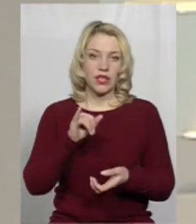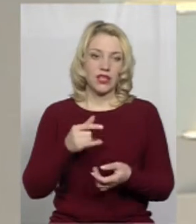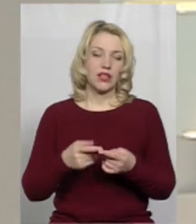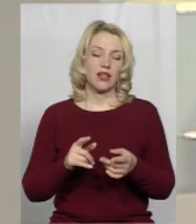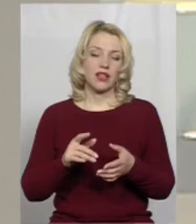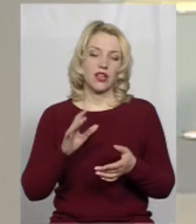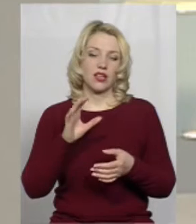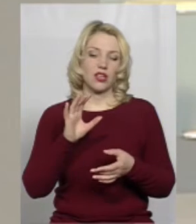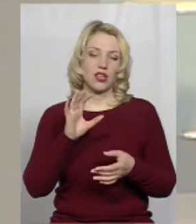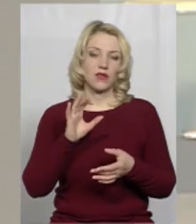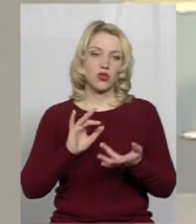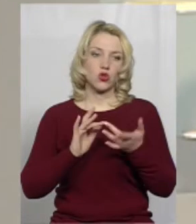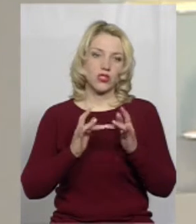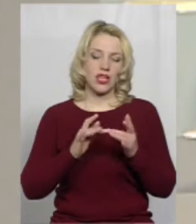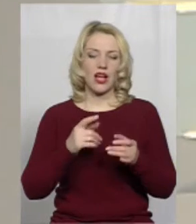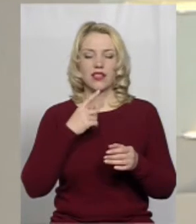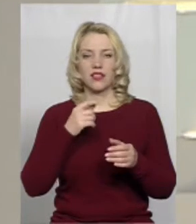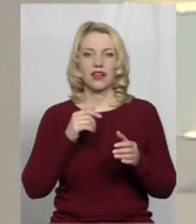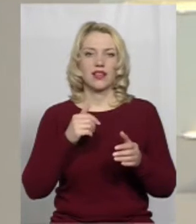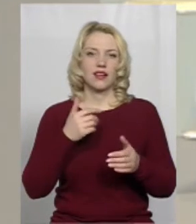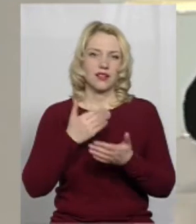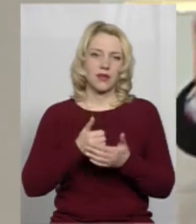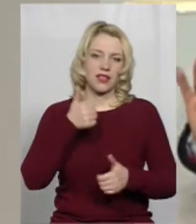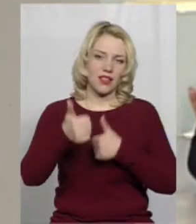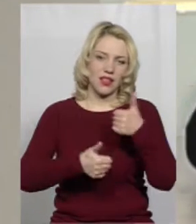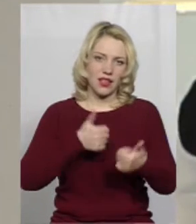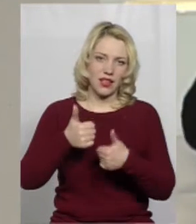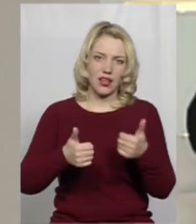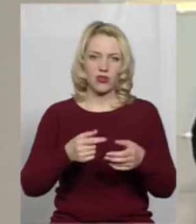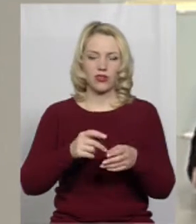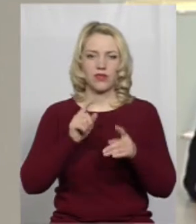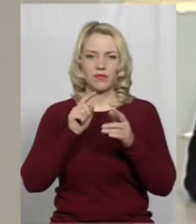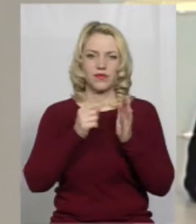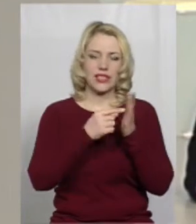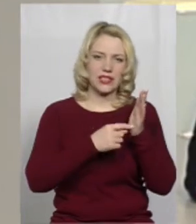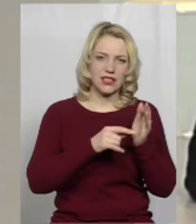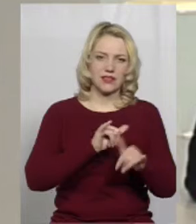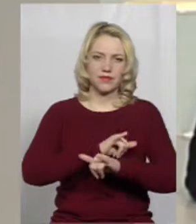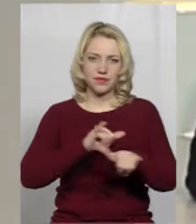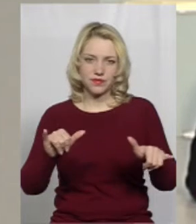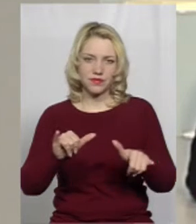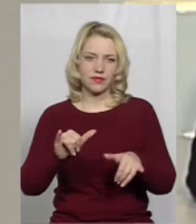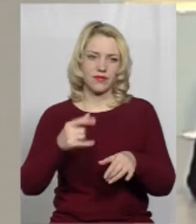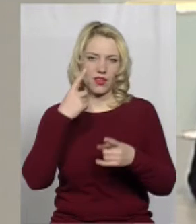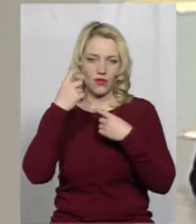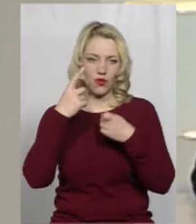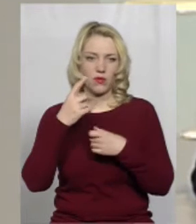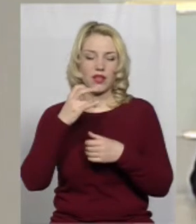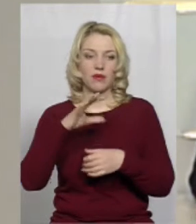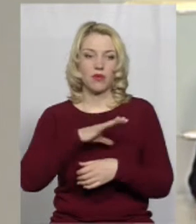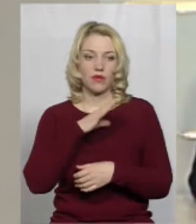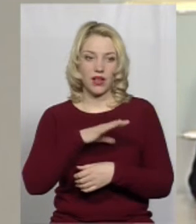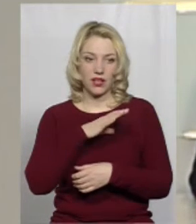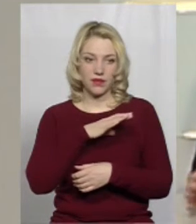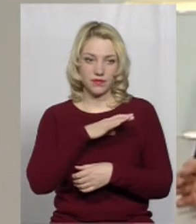в соціальні мережі натискають «подобається», потім ще перепощують, і воно пішло. І, ну,